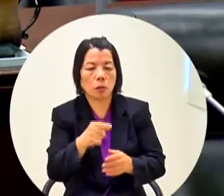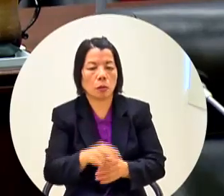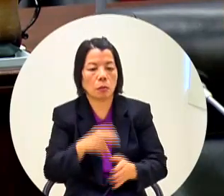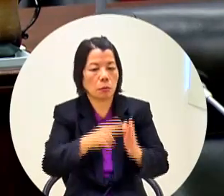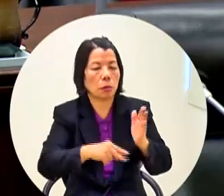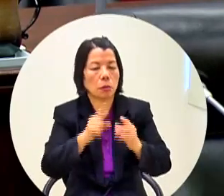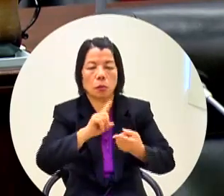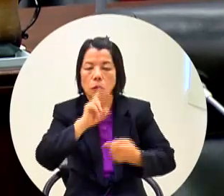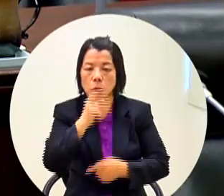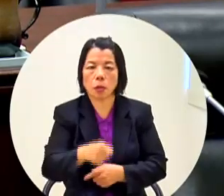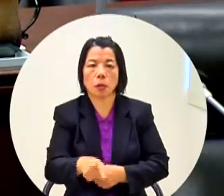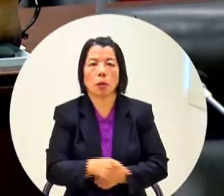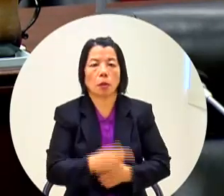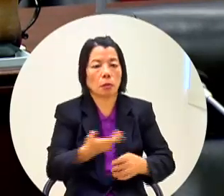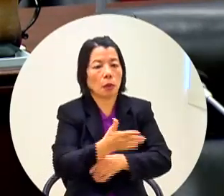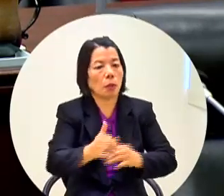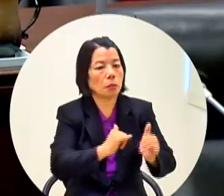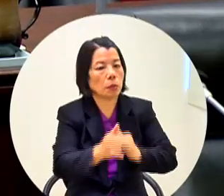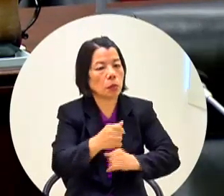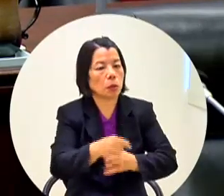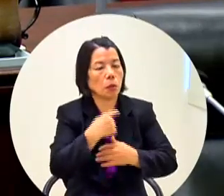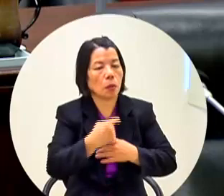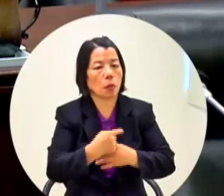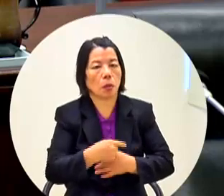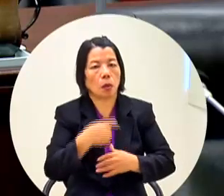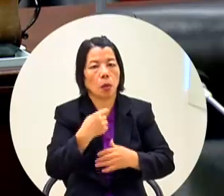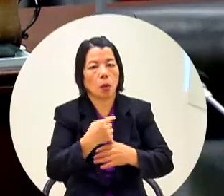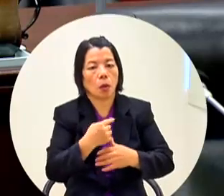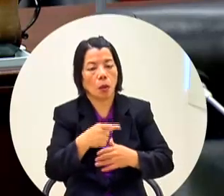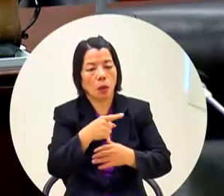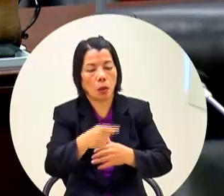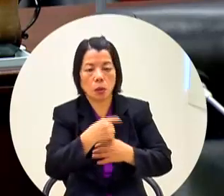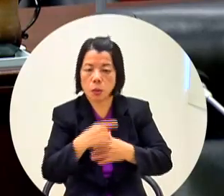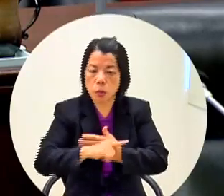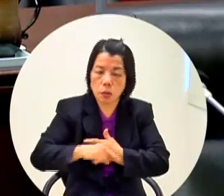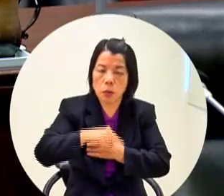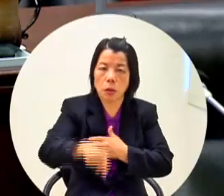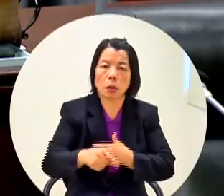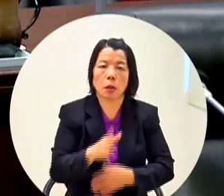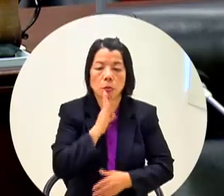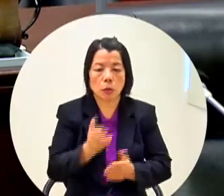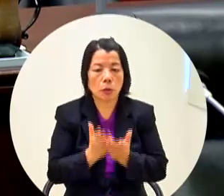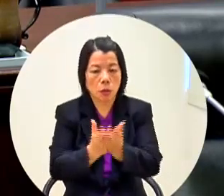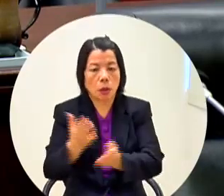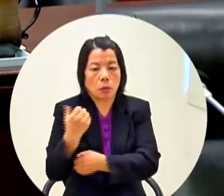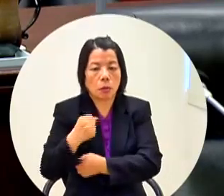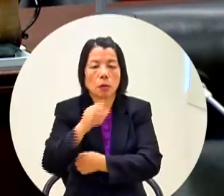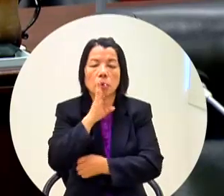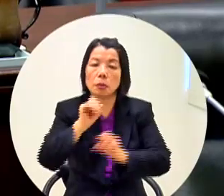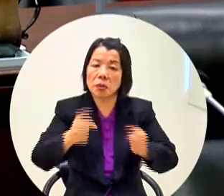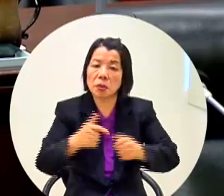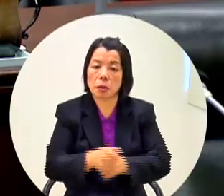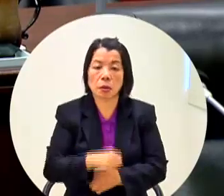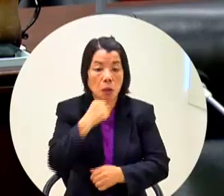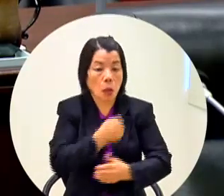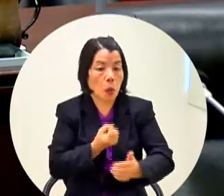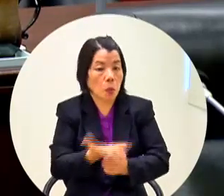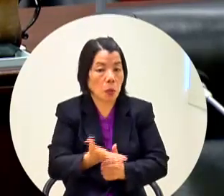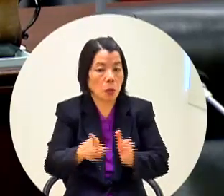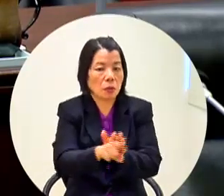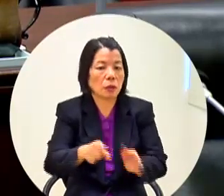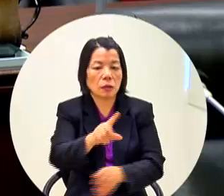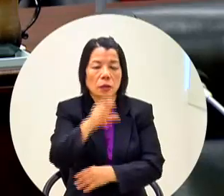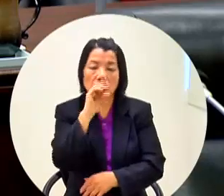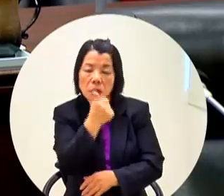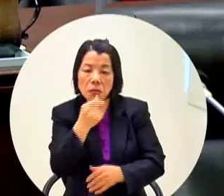让民众会混淆说是不是这个所谓敦睦舰队这个也是本土的案例，但其实不是，它是特殊处理的，你这样